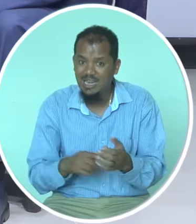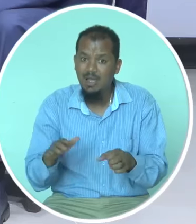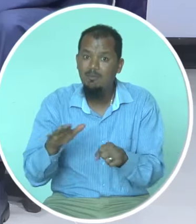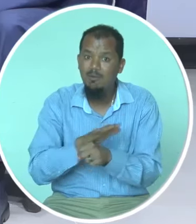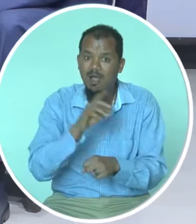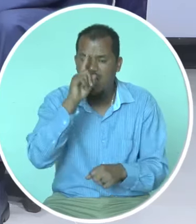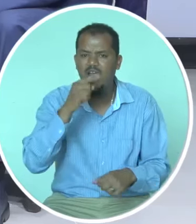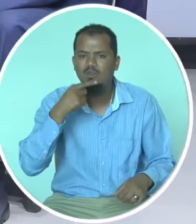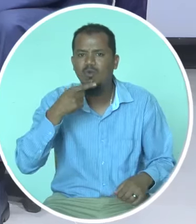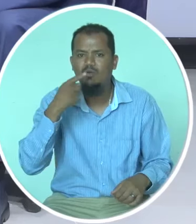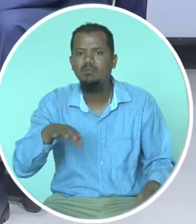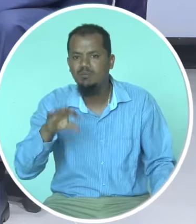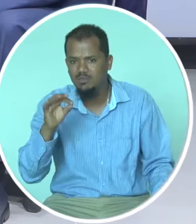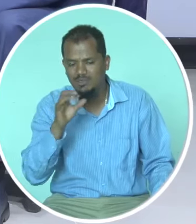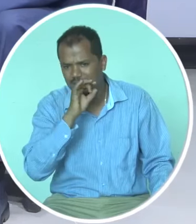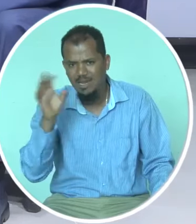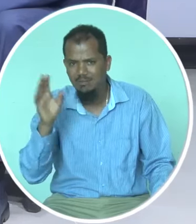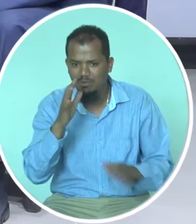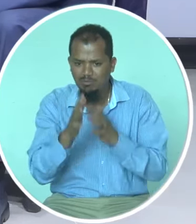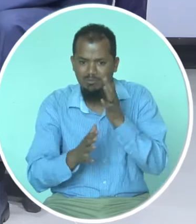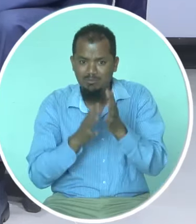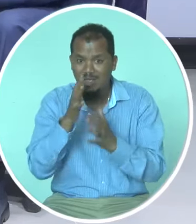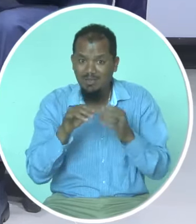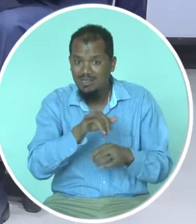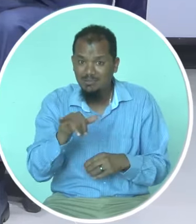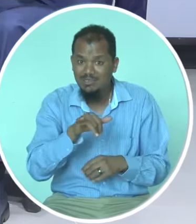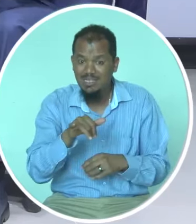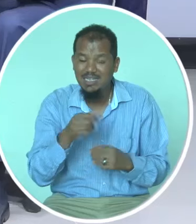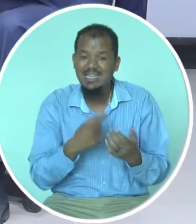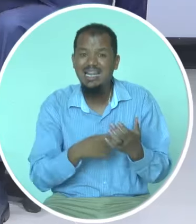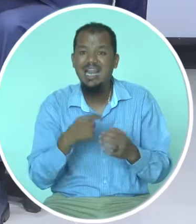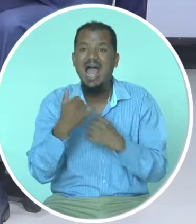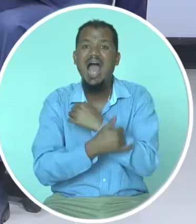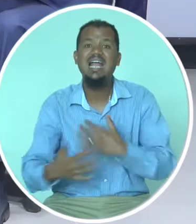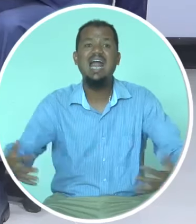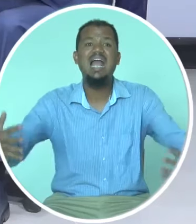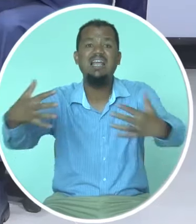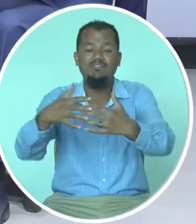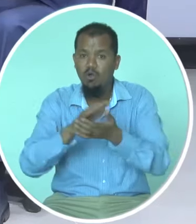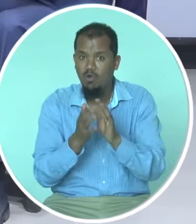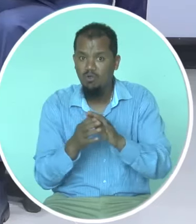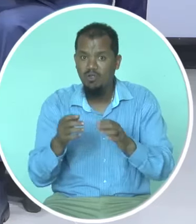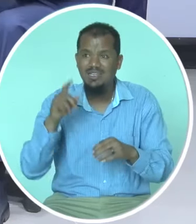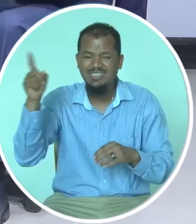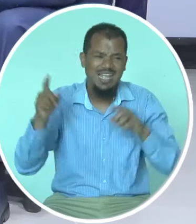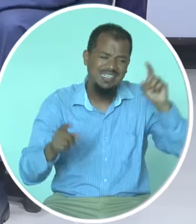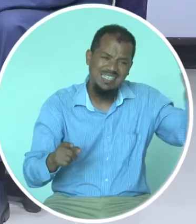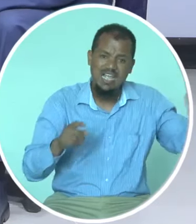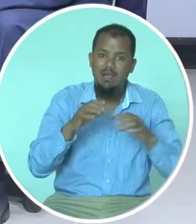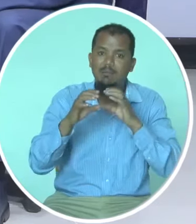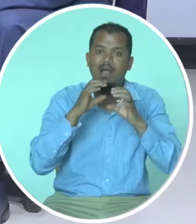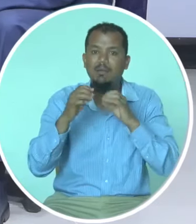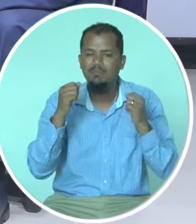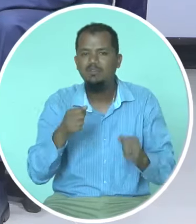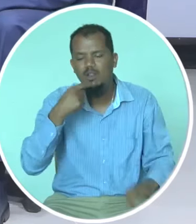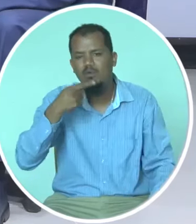يميا موالا عند قوانقوا بلنا يملكت قوانقوا ياهل يهن يهلا هجرا كف هونو كتجس كتج لعقب باي ميشن